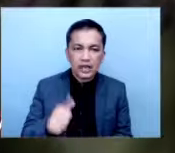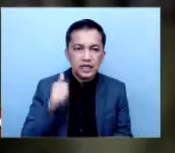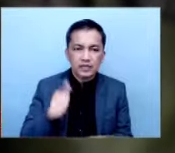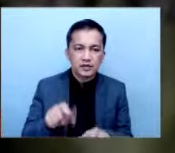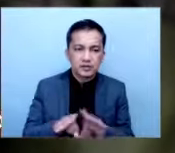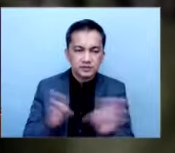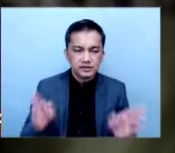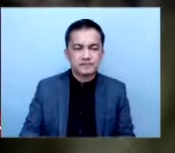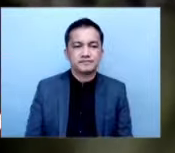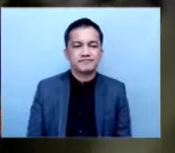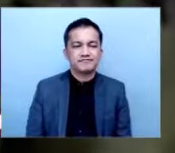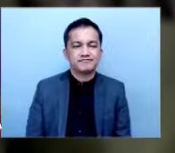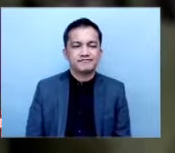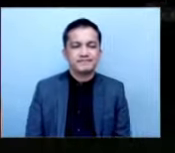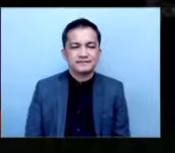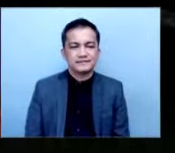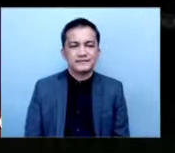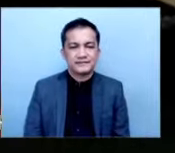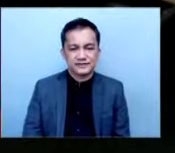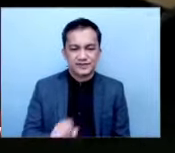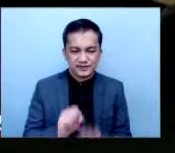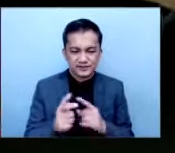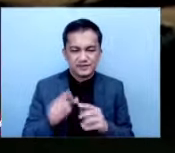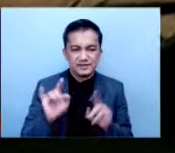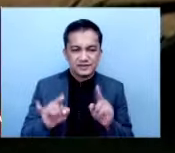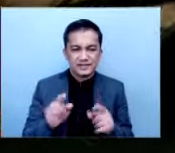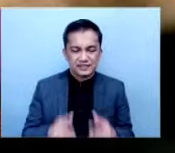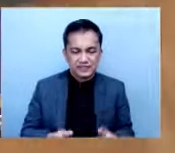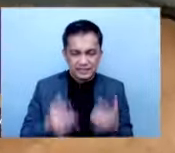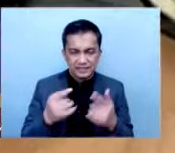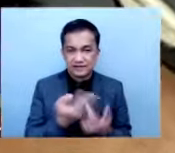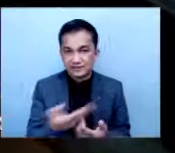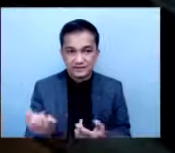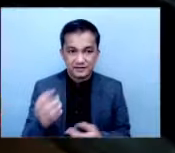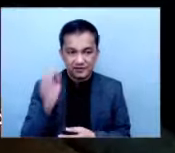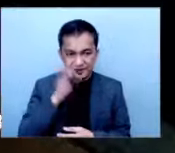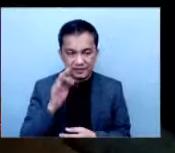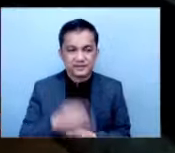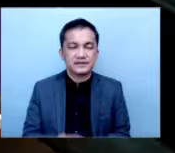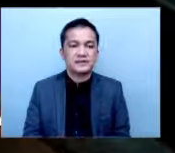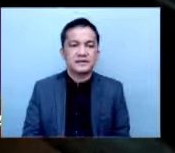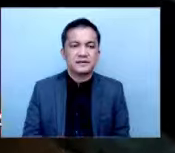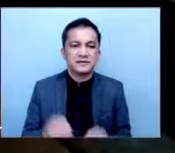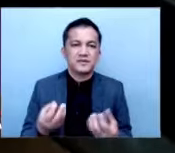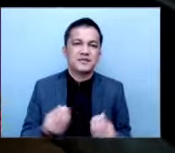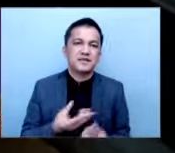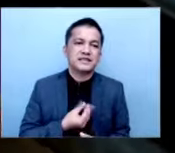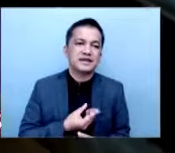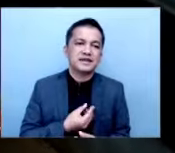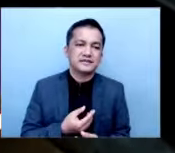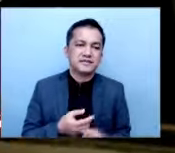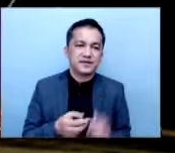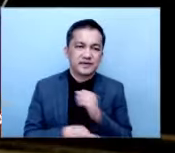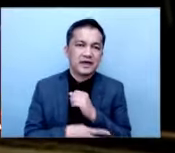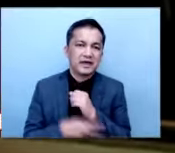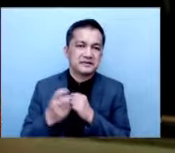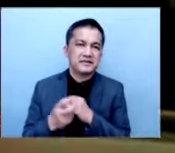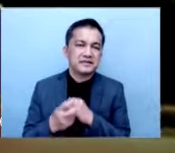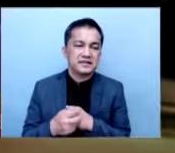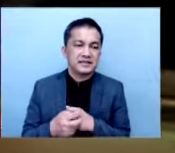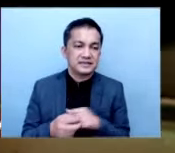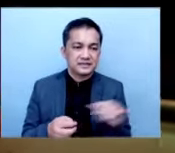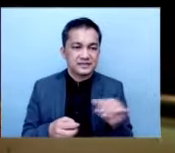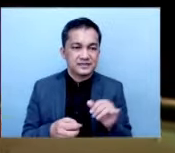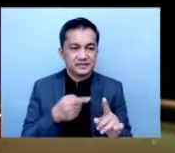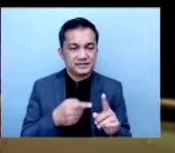social media is life pa naman lalo na sa ating mga Pinoy kaya marami ang Kinabahan na baka na-hack na sila gaya ng